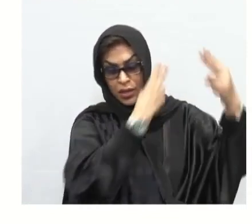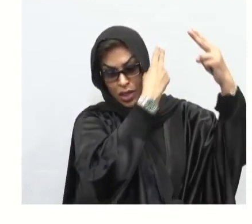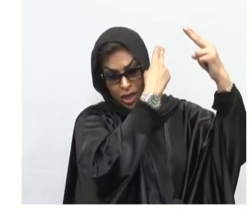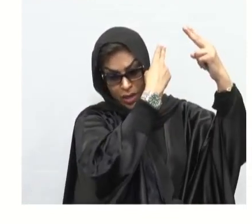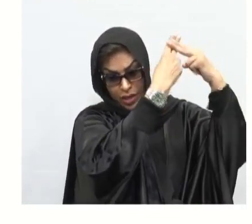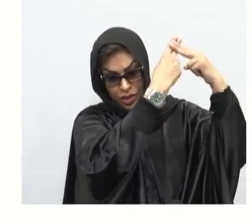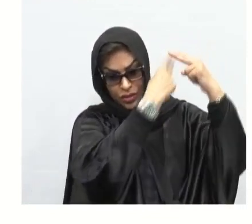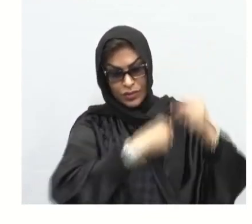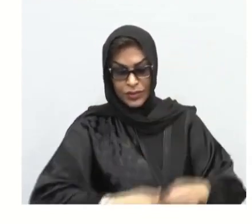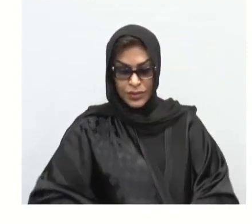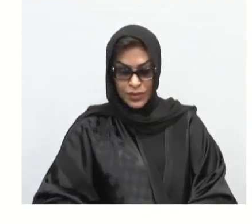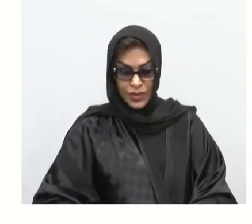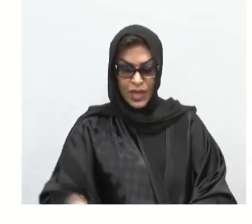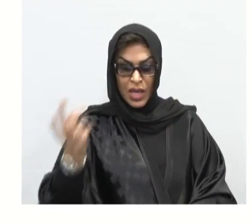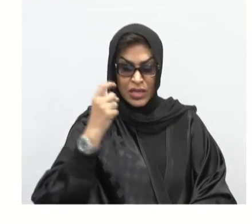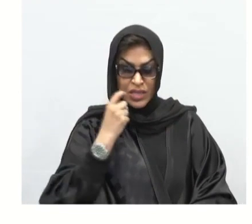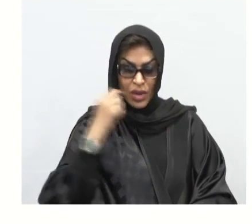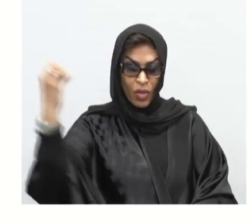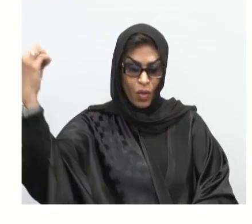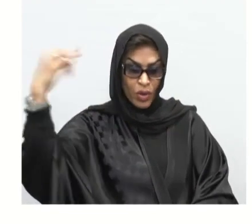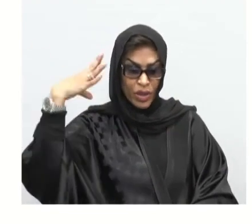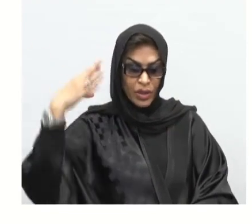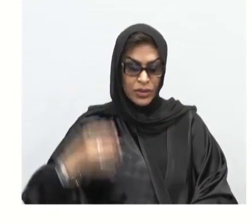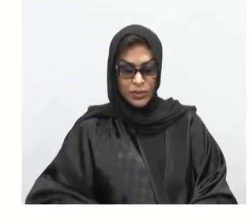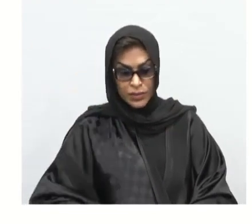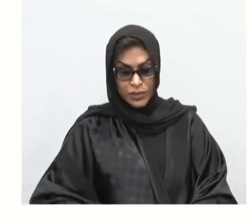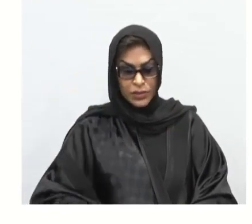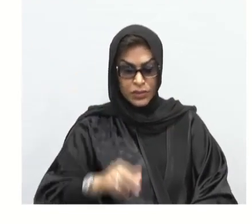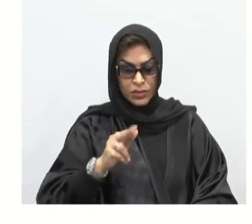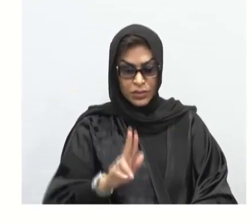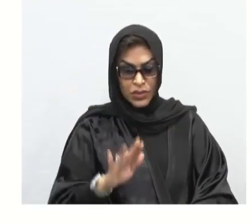النجم السنه الضوئيه